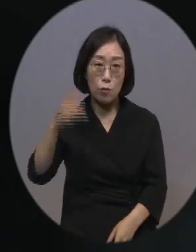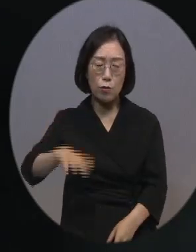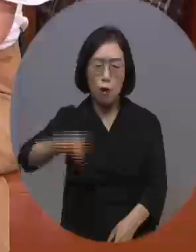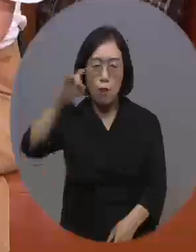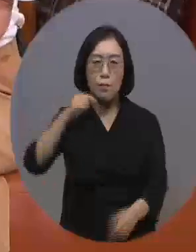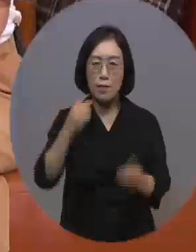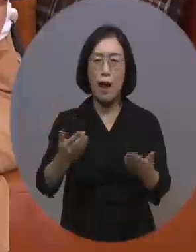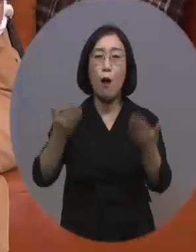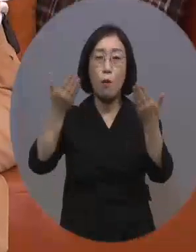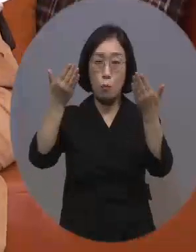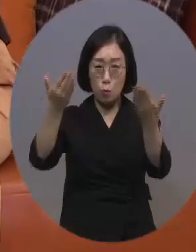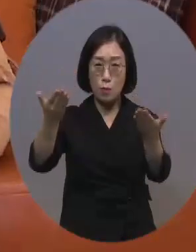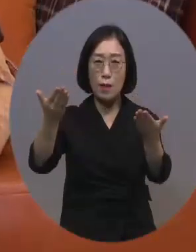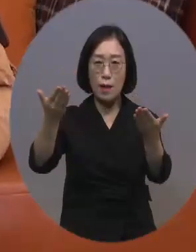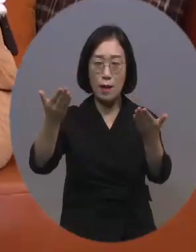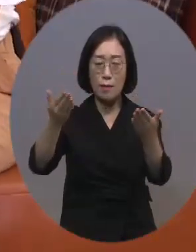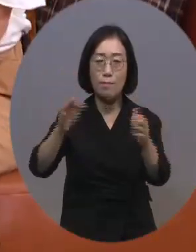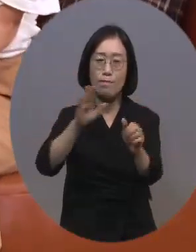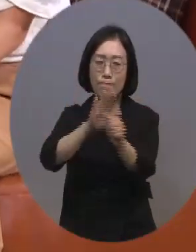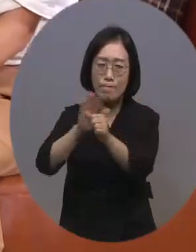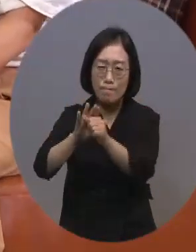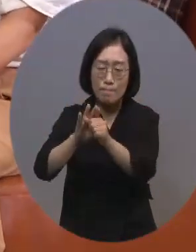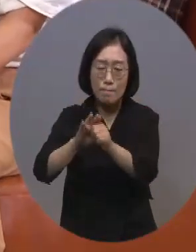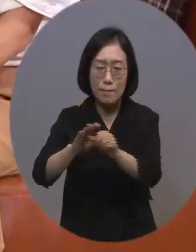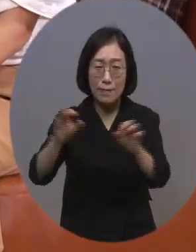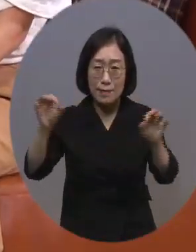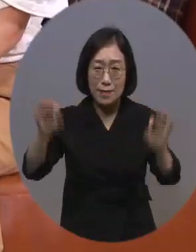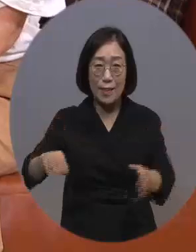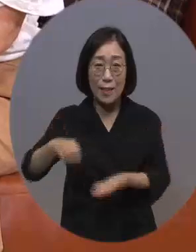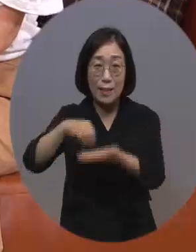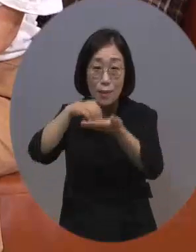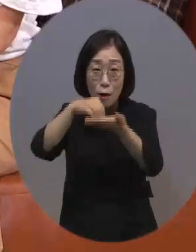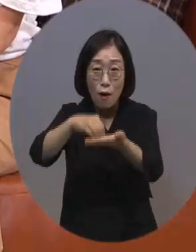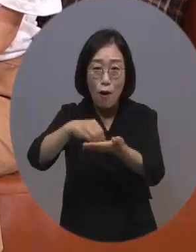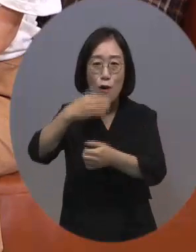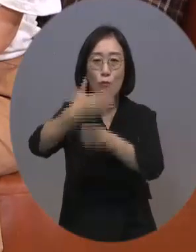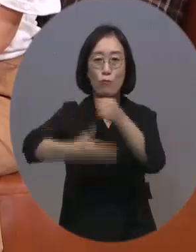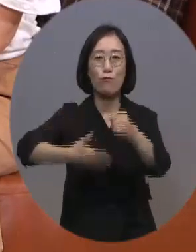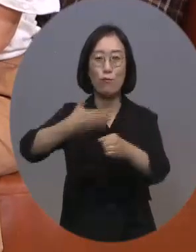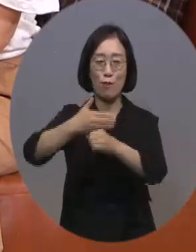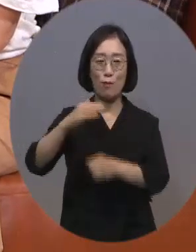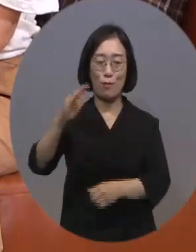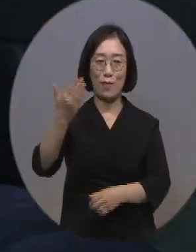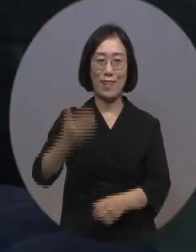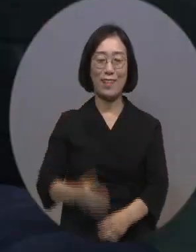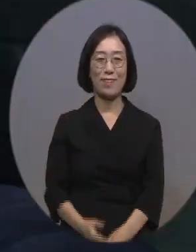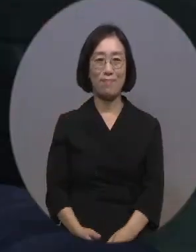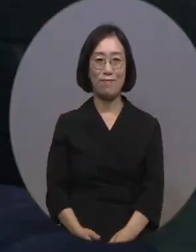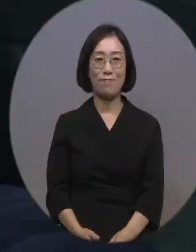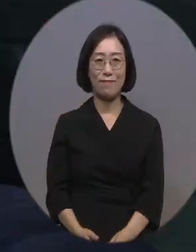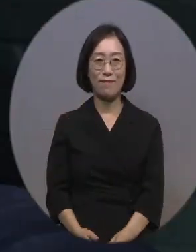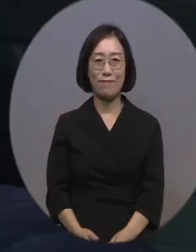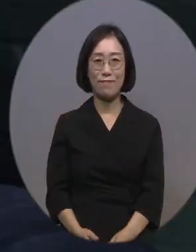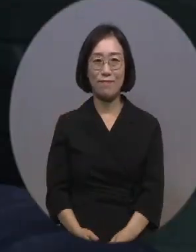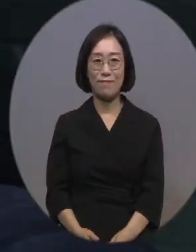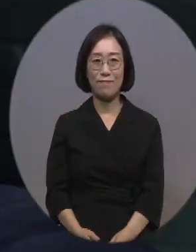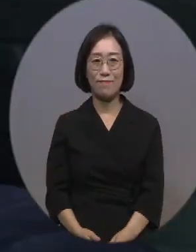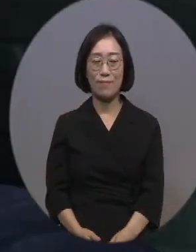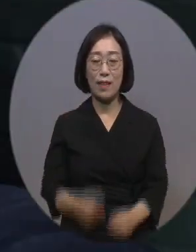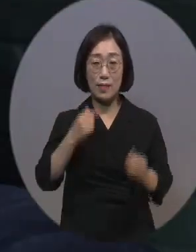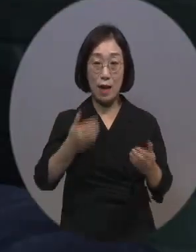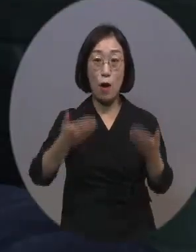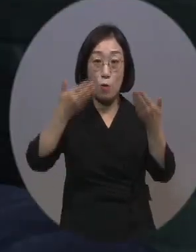자원봉사자로 잠깐 일하려고 했었었던 게 어느새 9년이 되어가지고 네,